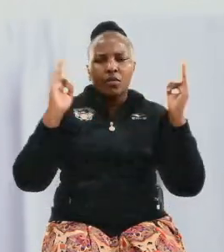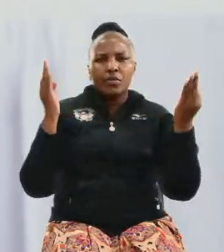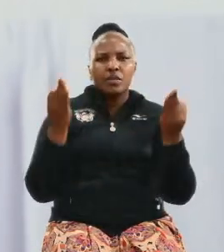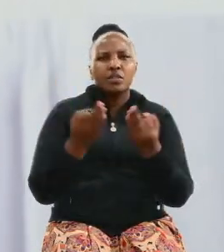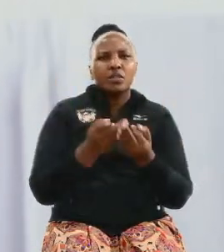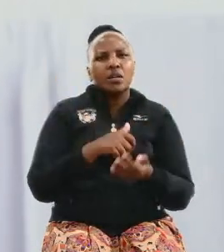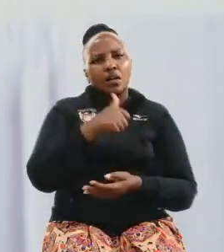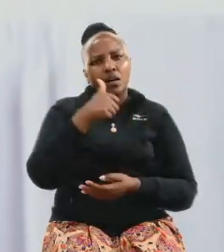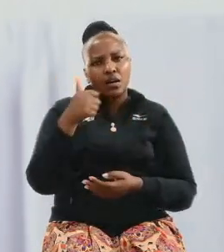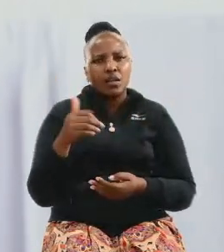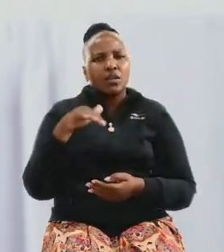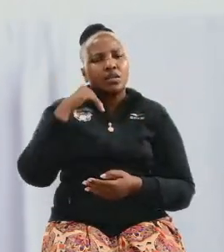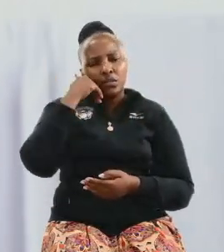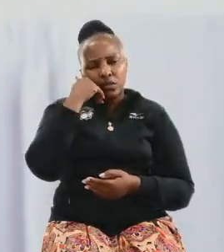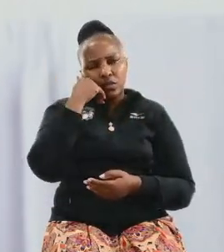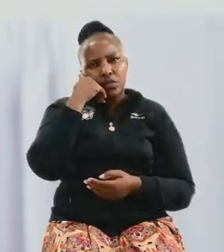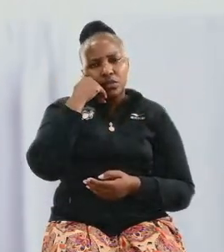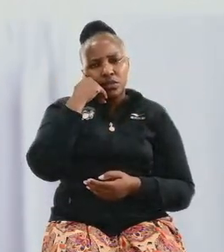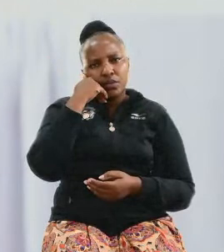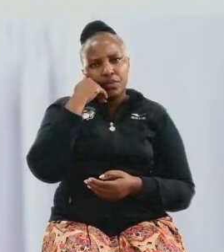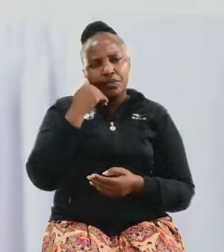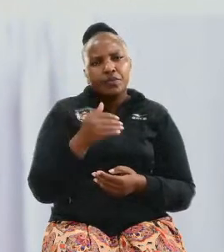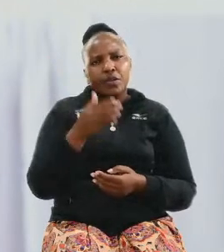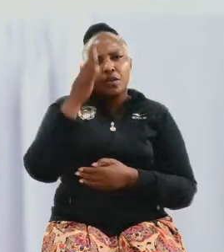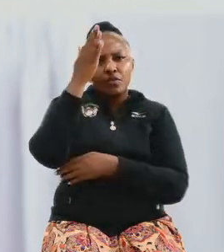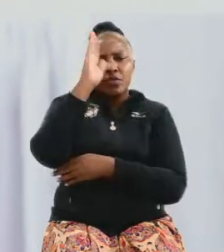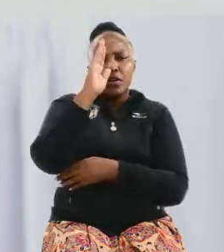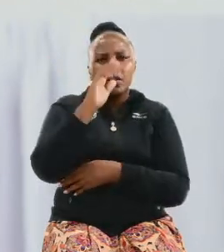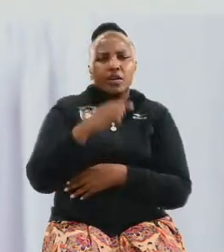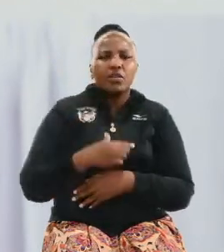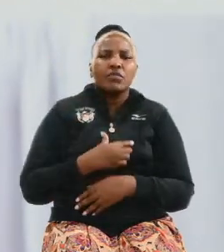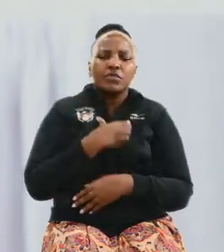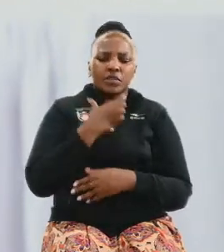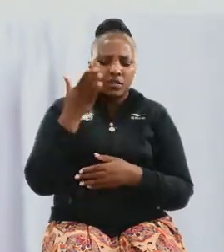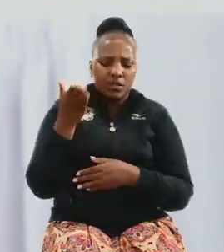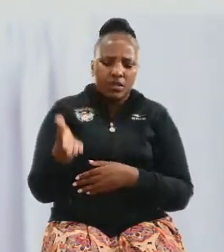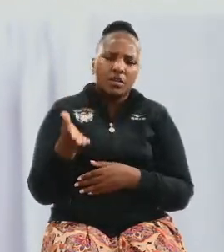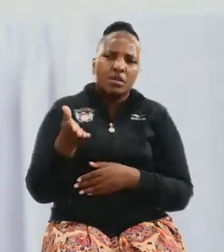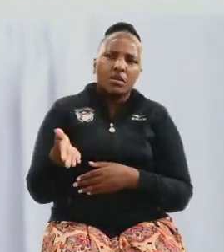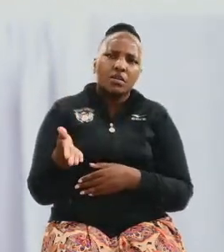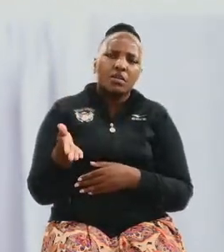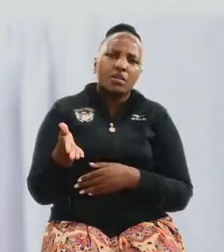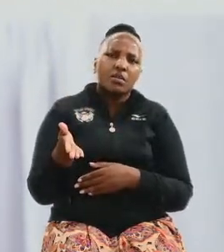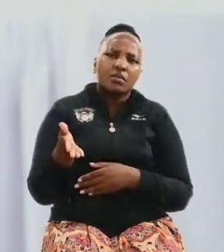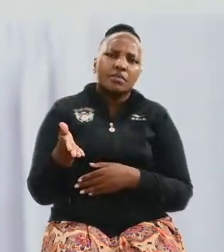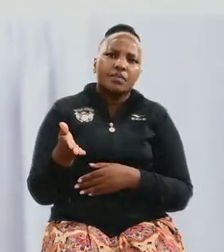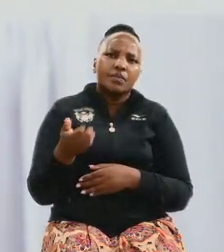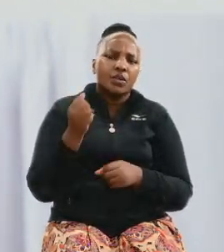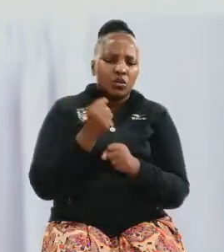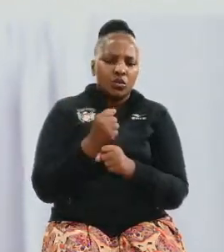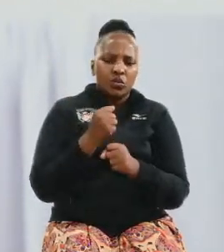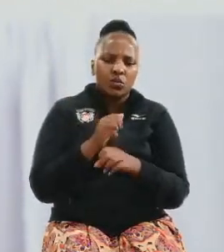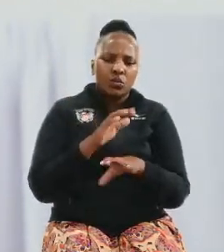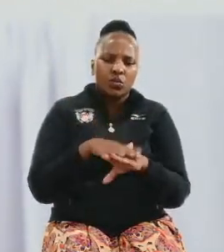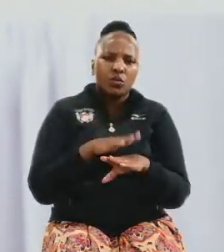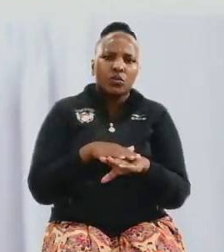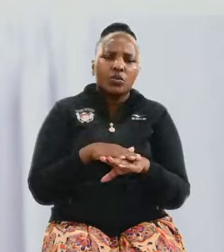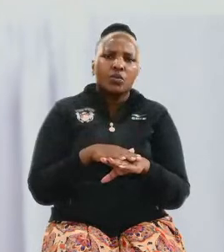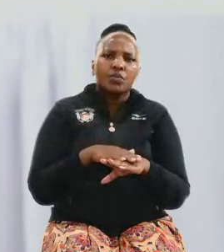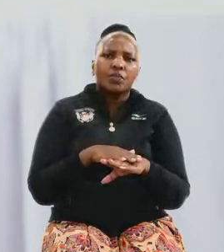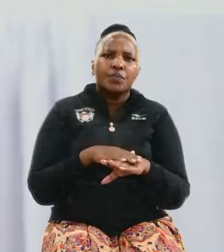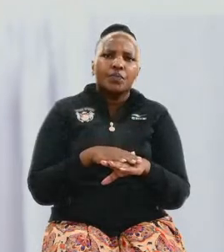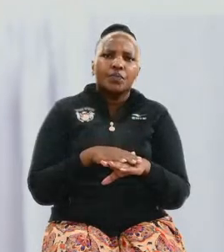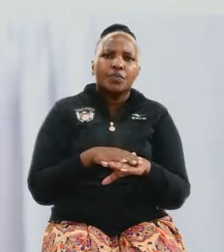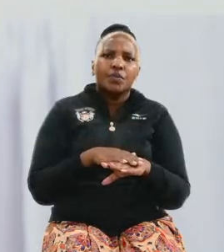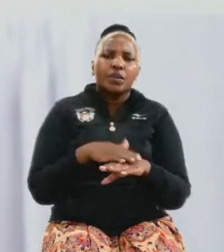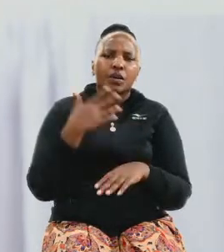wako wagonjwa kule Bwana. Mungu wa Israeli, tembea pale, tembea huko Bwana na utende mema. Nyosha